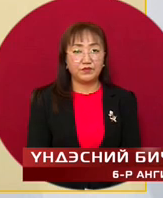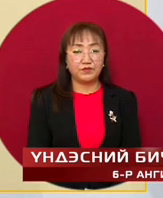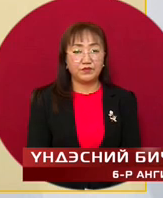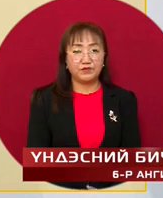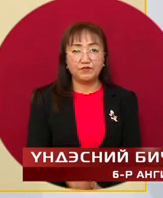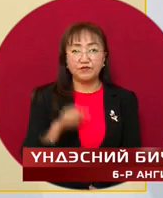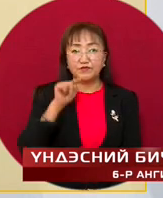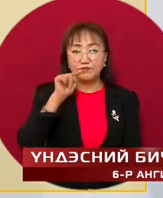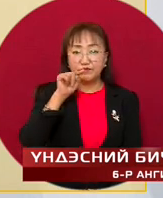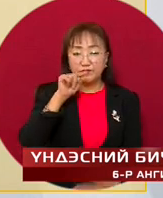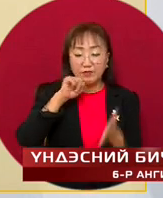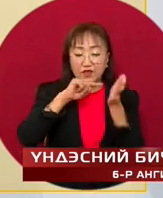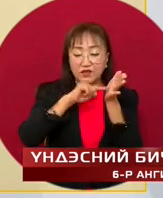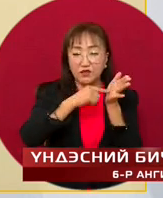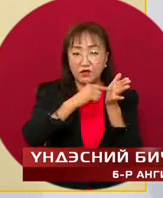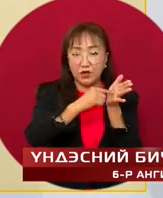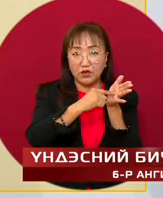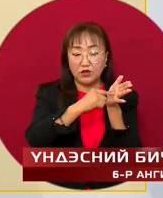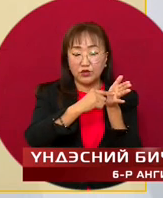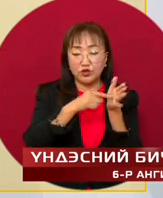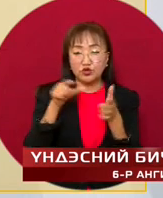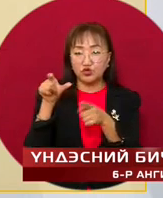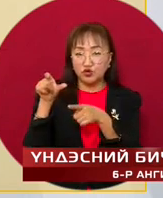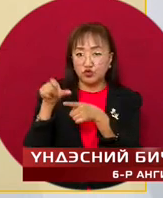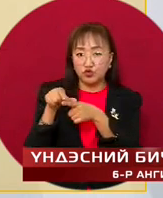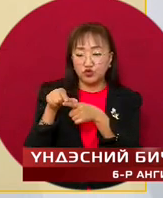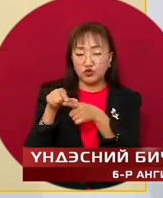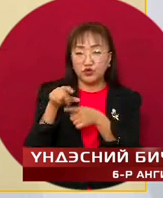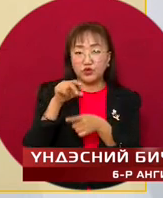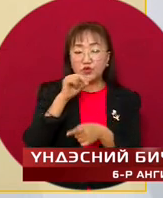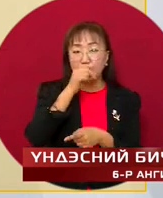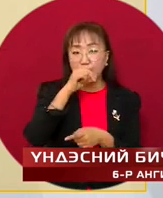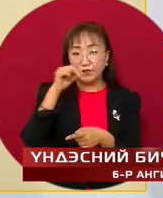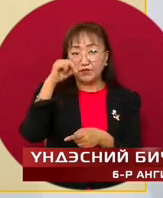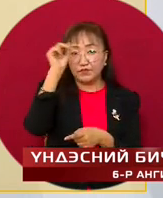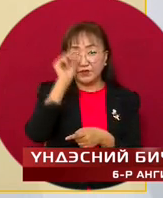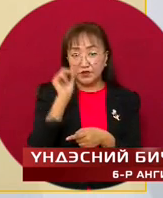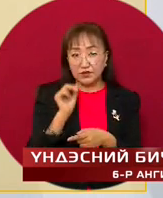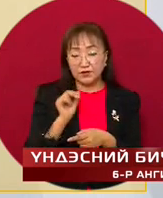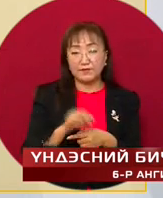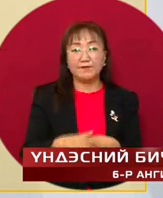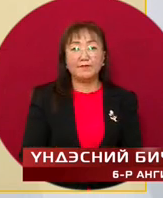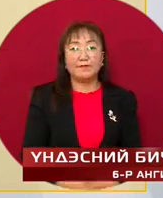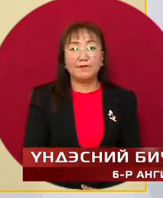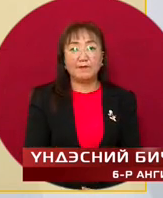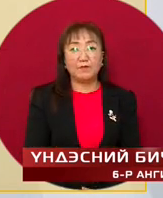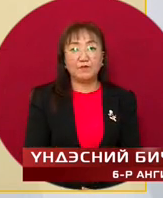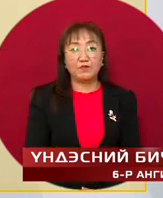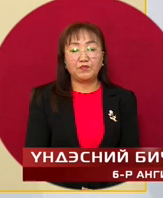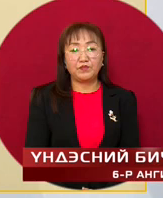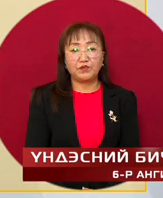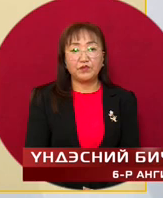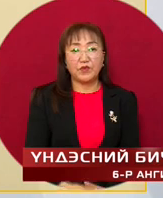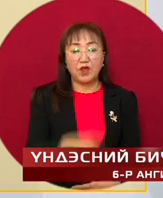Цэг орон зөвхөн нөхцлүүдийг бичнэ. Тэгэхээр ихшгэр төгсөв үгэнд дагуулдаг 3 нөхцөлийг бичих нь байна. Гээгүлэгчээр төгсөв үгэнд дагуулдаг 3